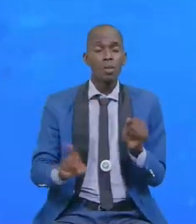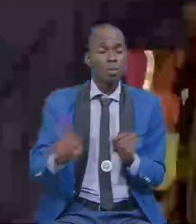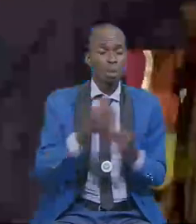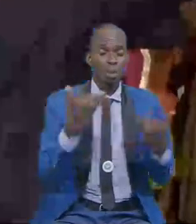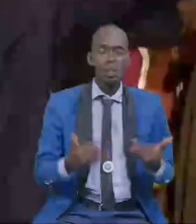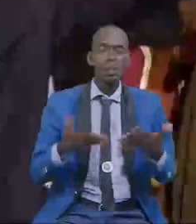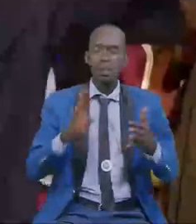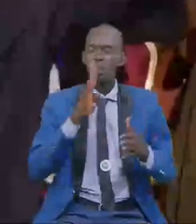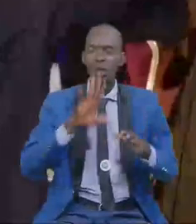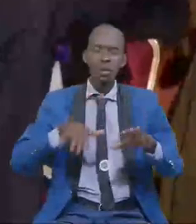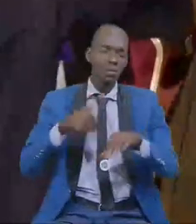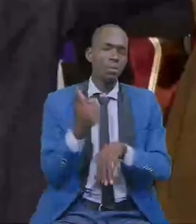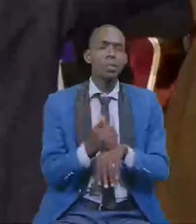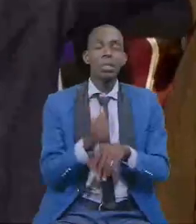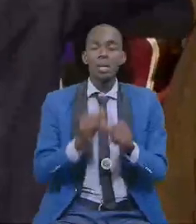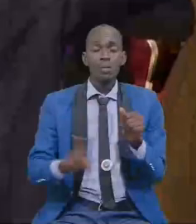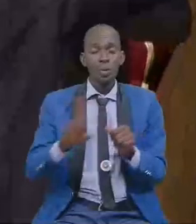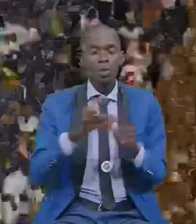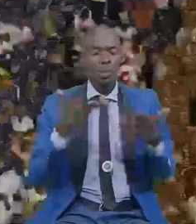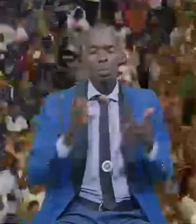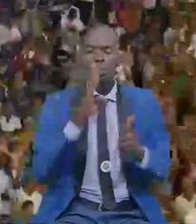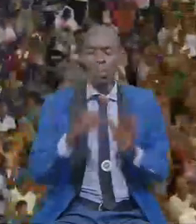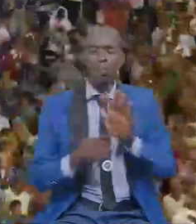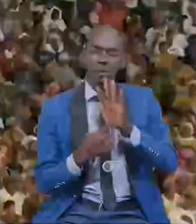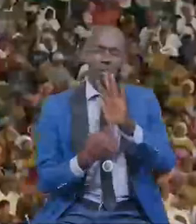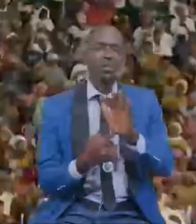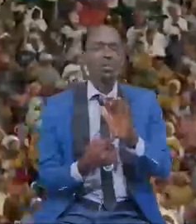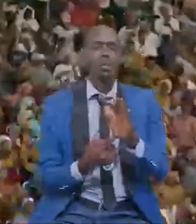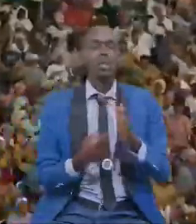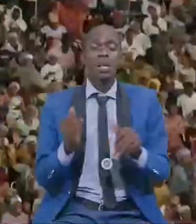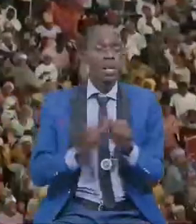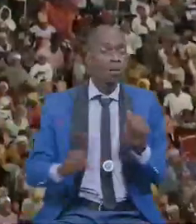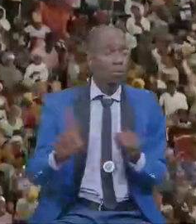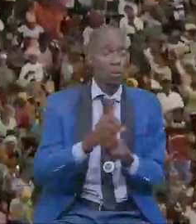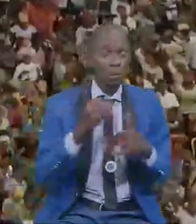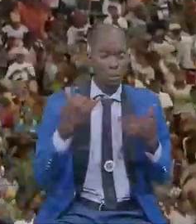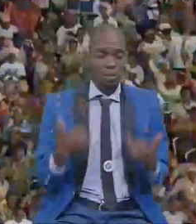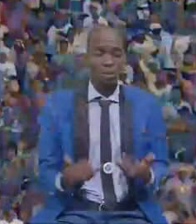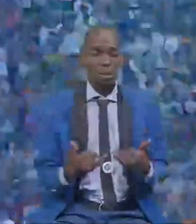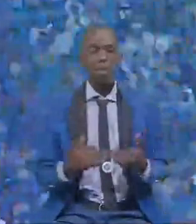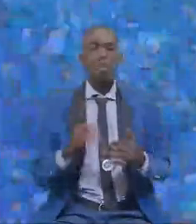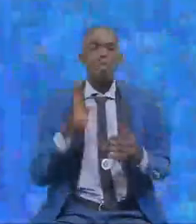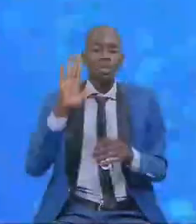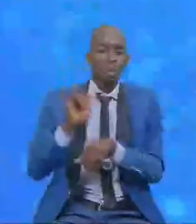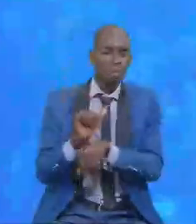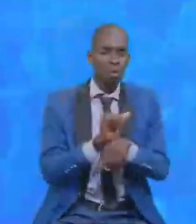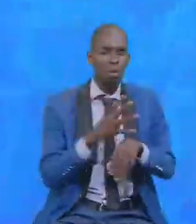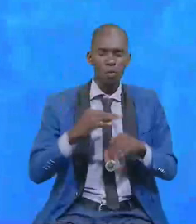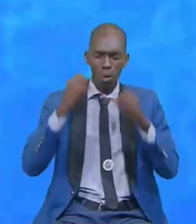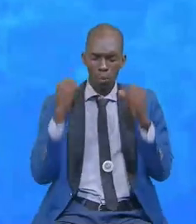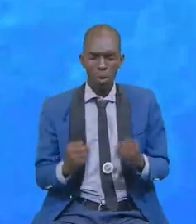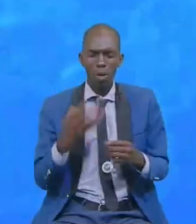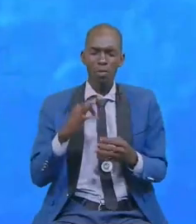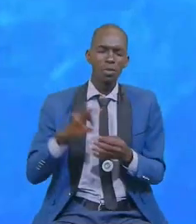confirmation, partout maintenant manifestation, partout l'opération de ta puissance, de ton